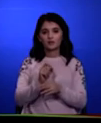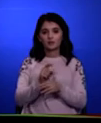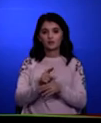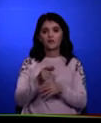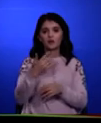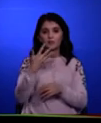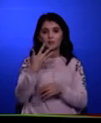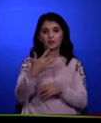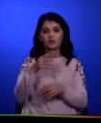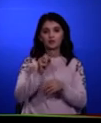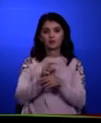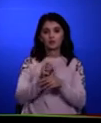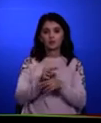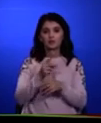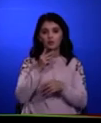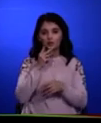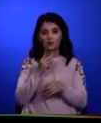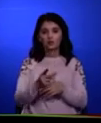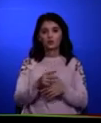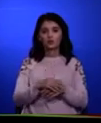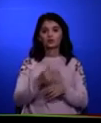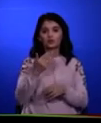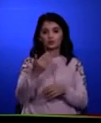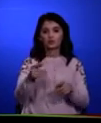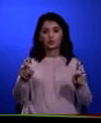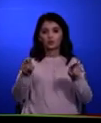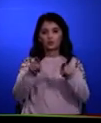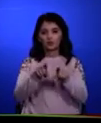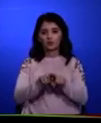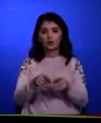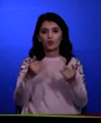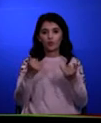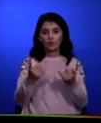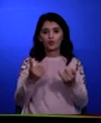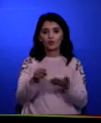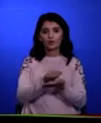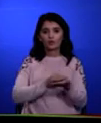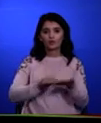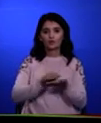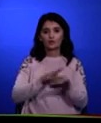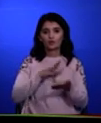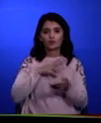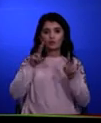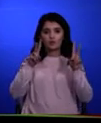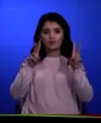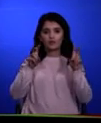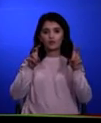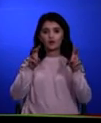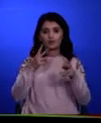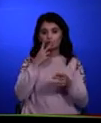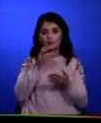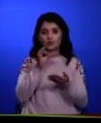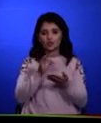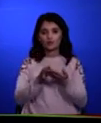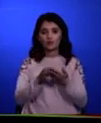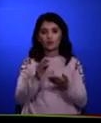5-chi misol beriladi. Bunda ham siz bugungi o'tilgan mavzu yuzasidan natijalarni